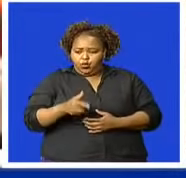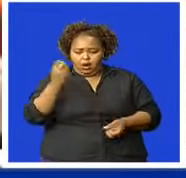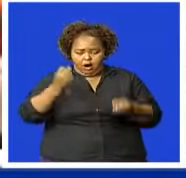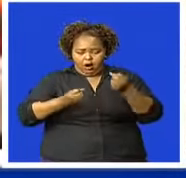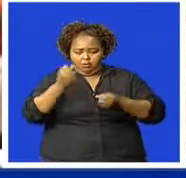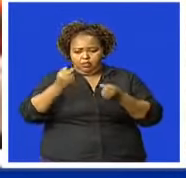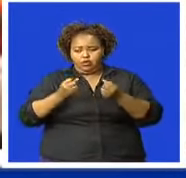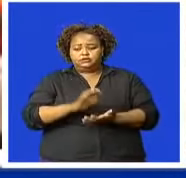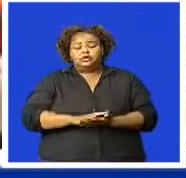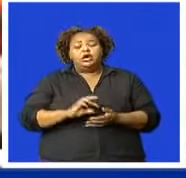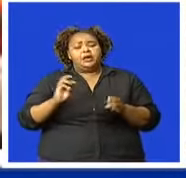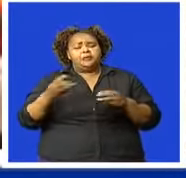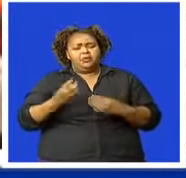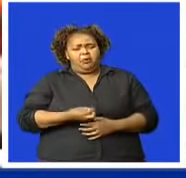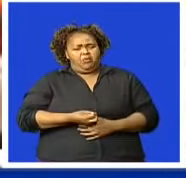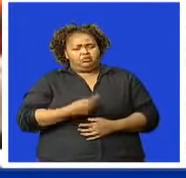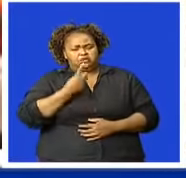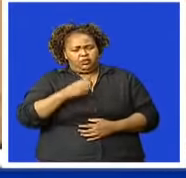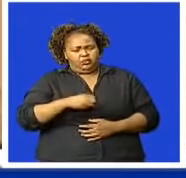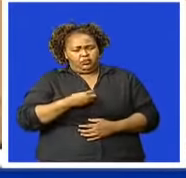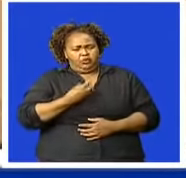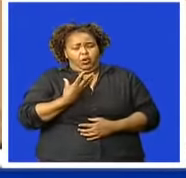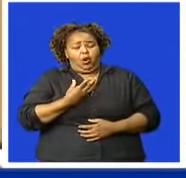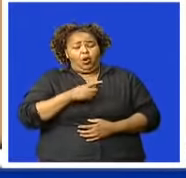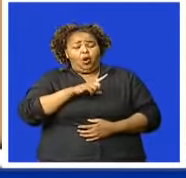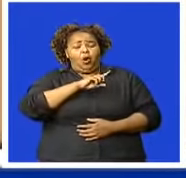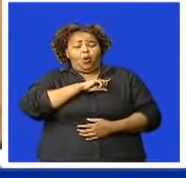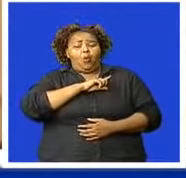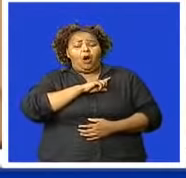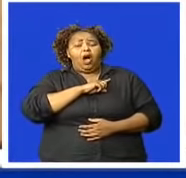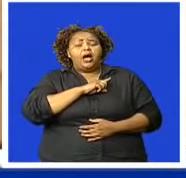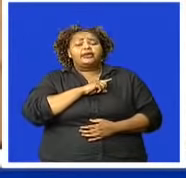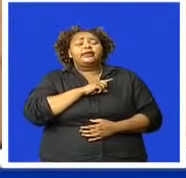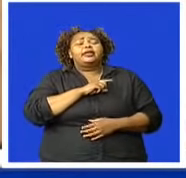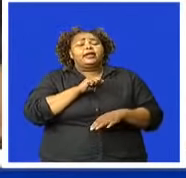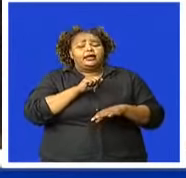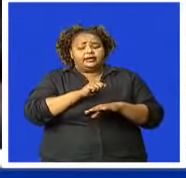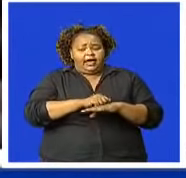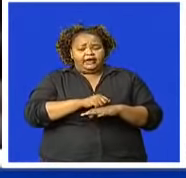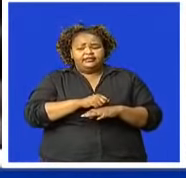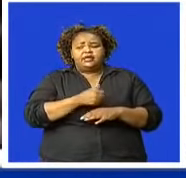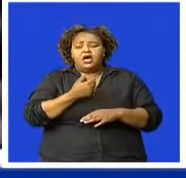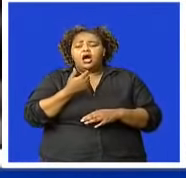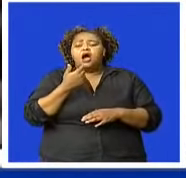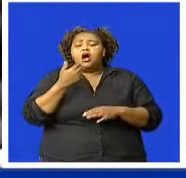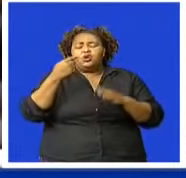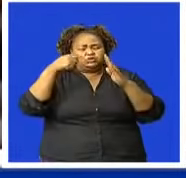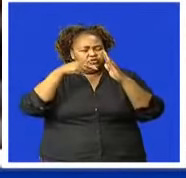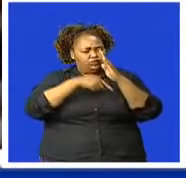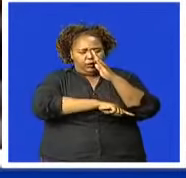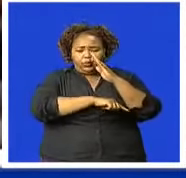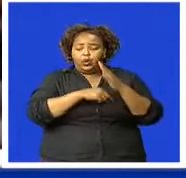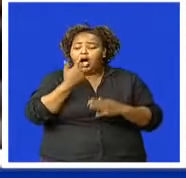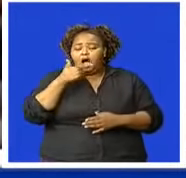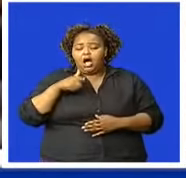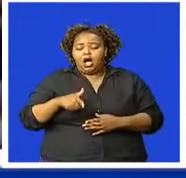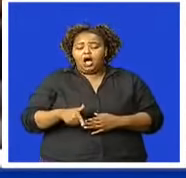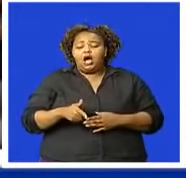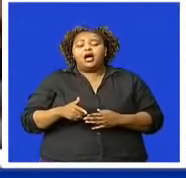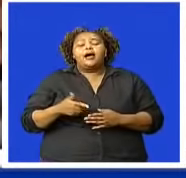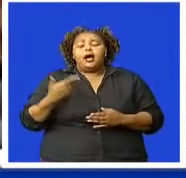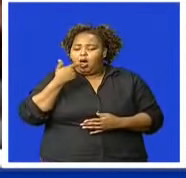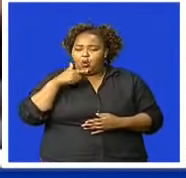sineluvalo lokuthi kusengenteka uphelele sinye saso singakethi aleni ngoba kulendlala